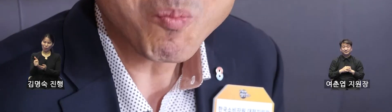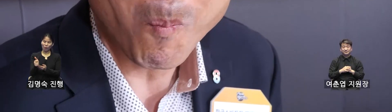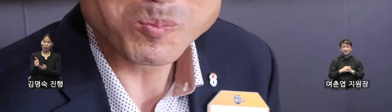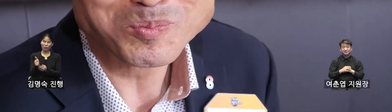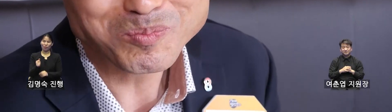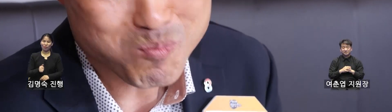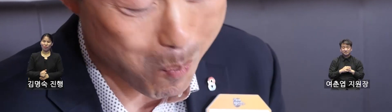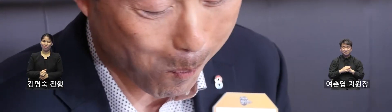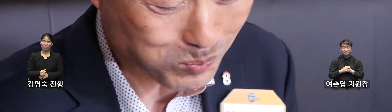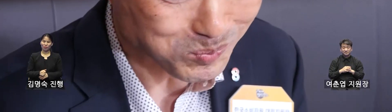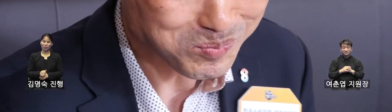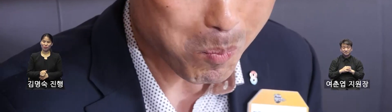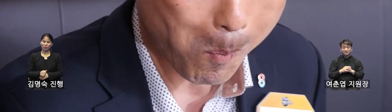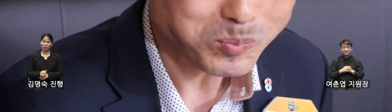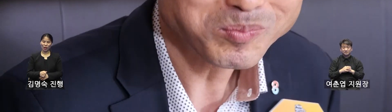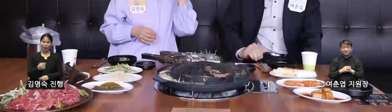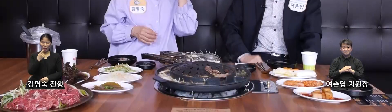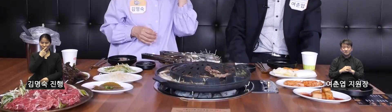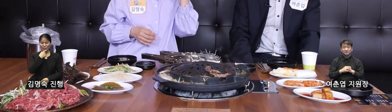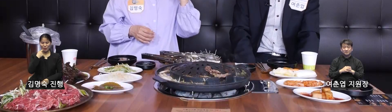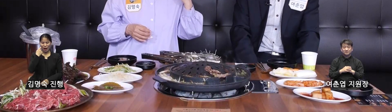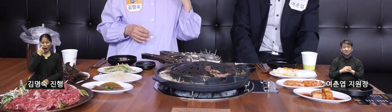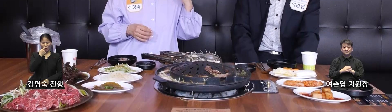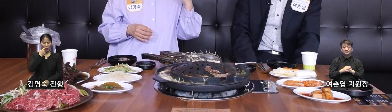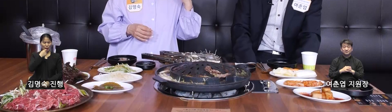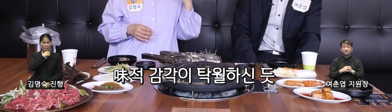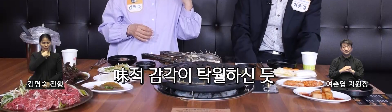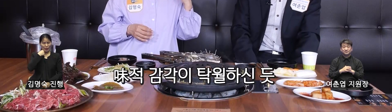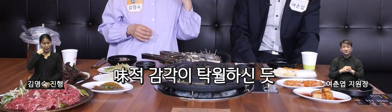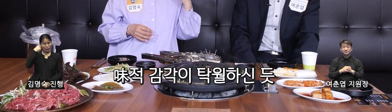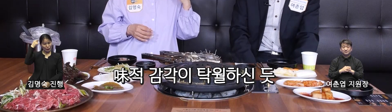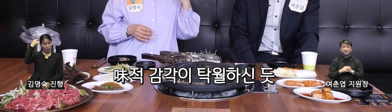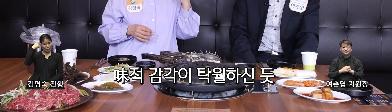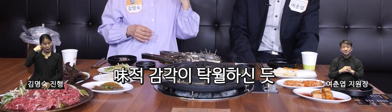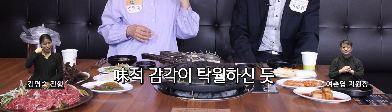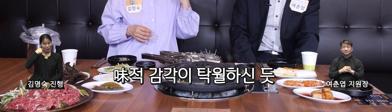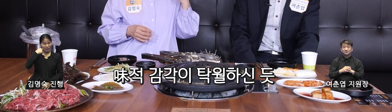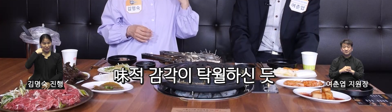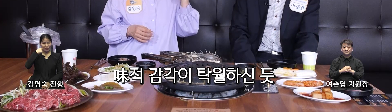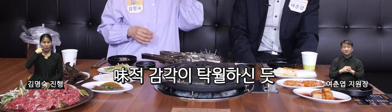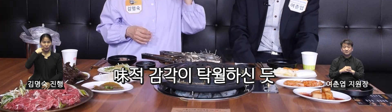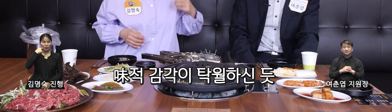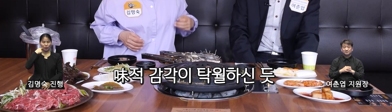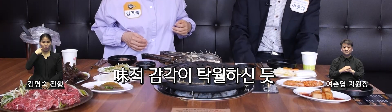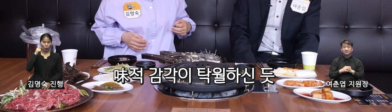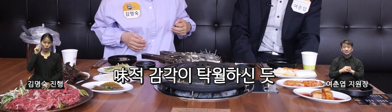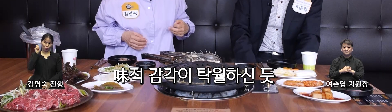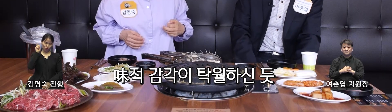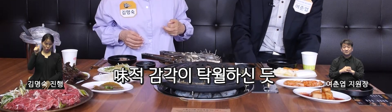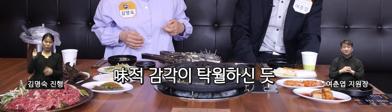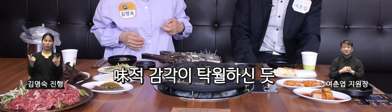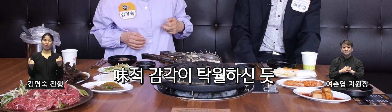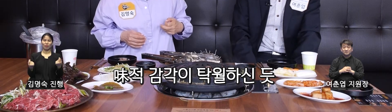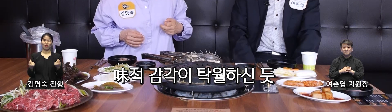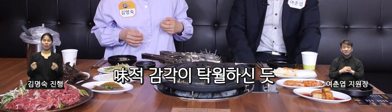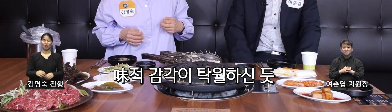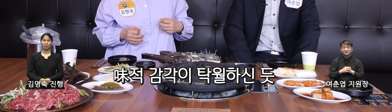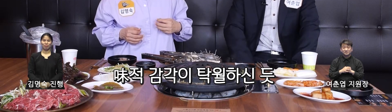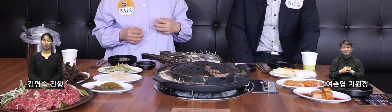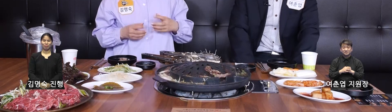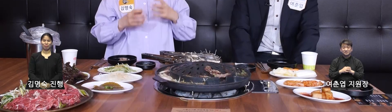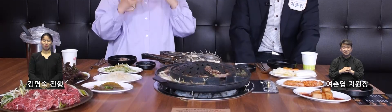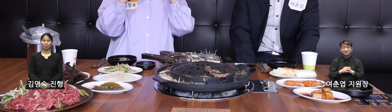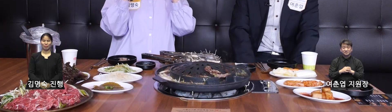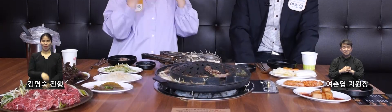요 오감 입안의 그 맛을 느끼는 거가 탁월하시네요.